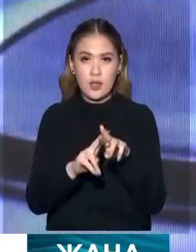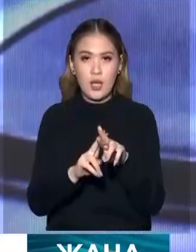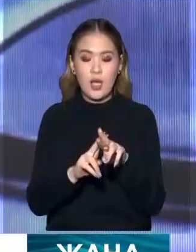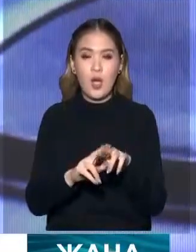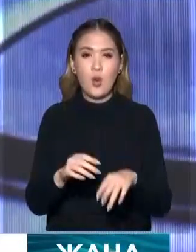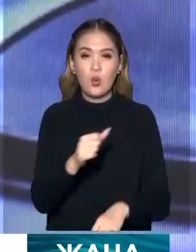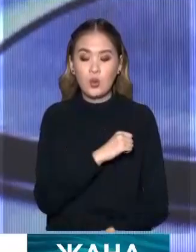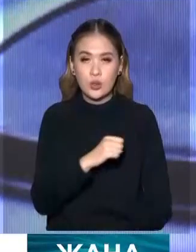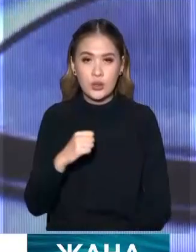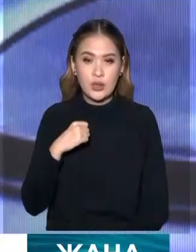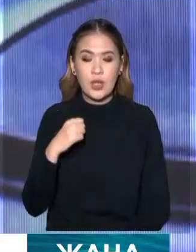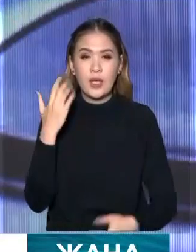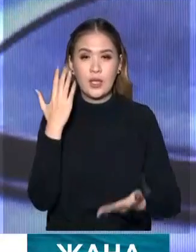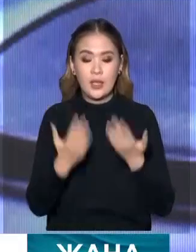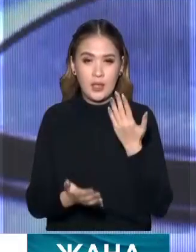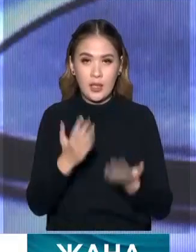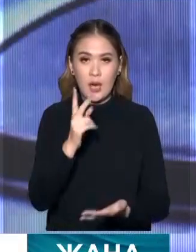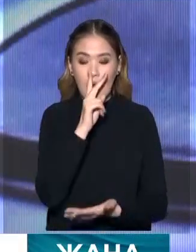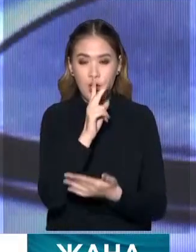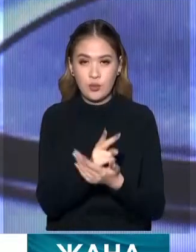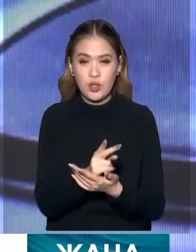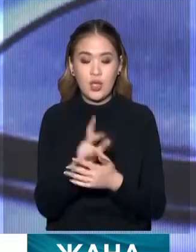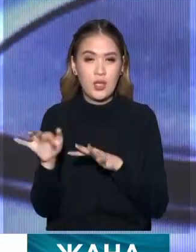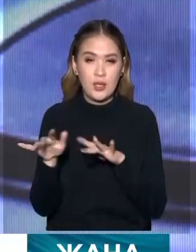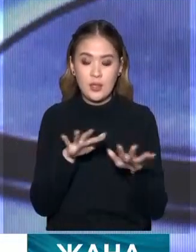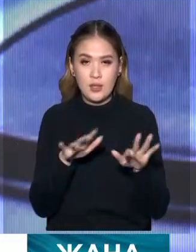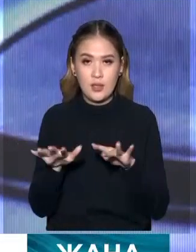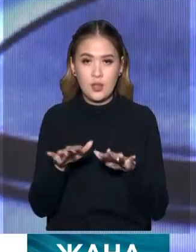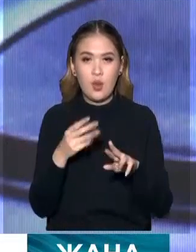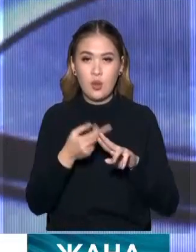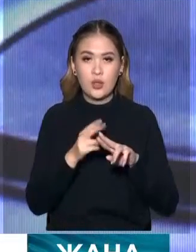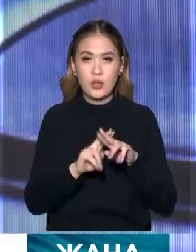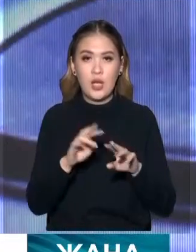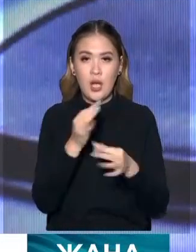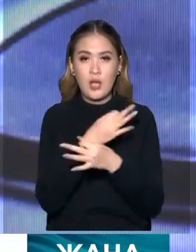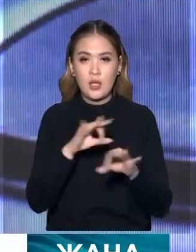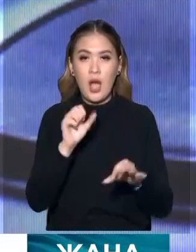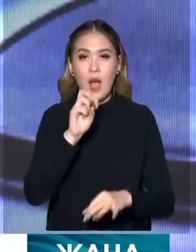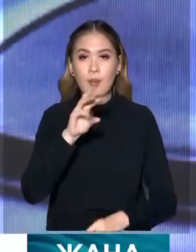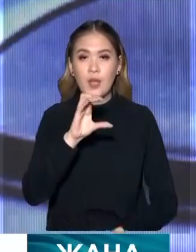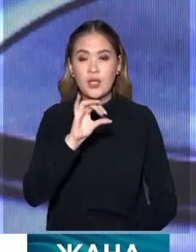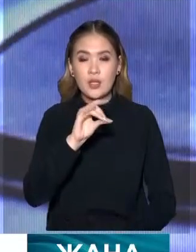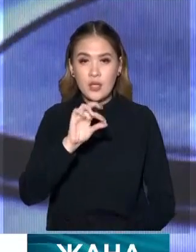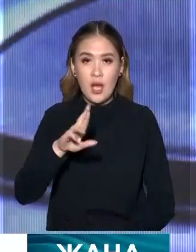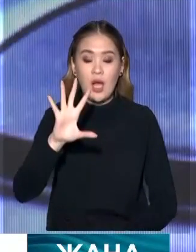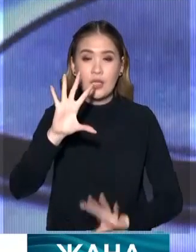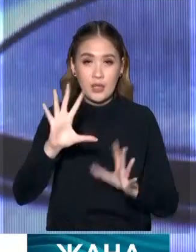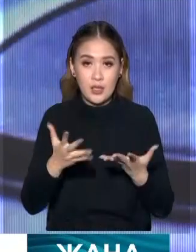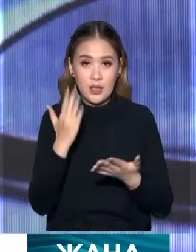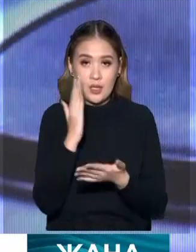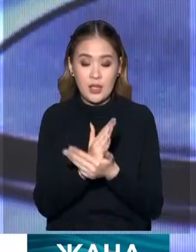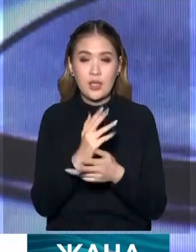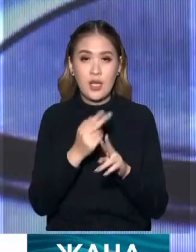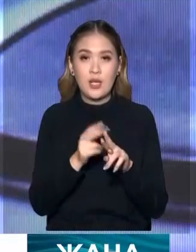Өздері егер қаралып жатқан іс осы рақымшылыққа, амнистияға жататын іс болса, яғни